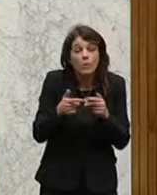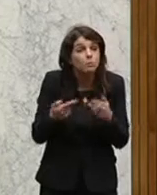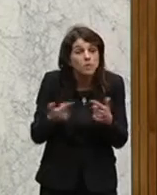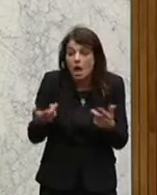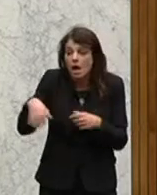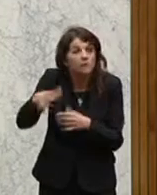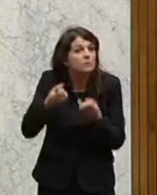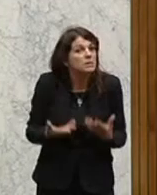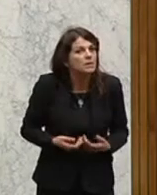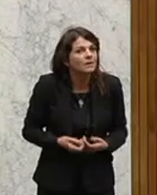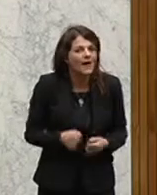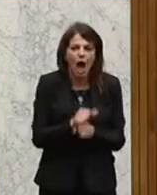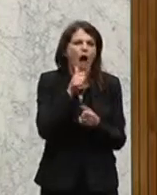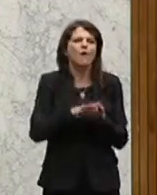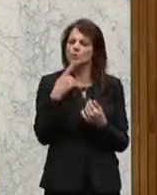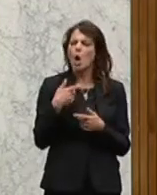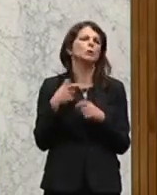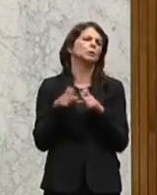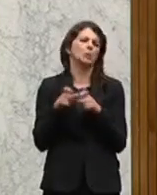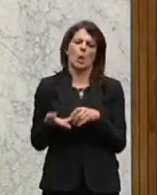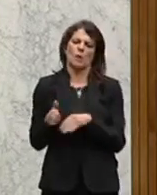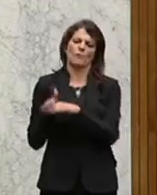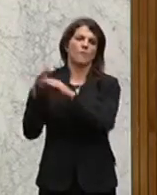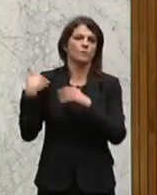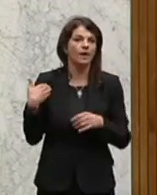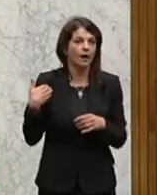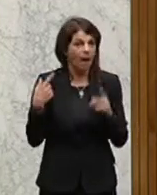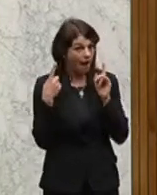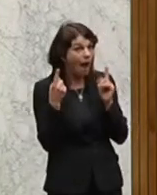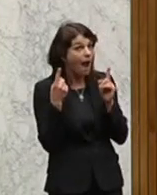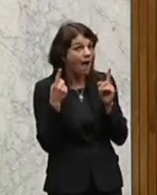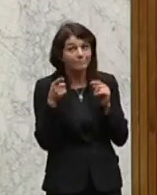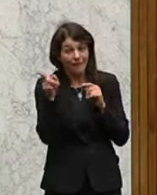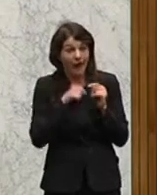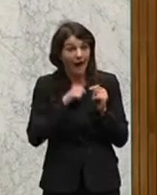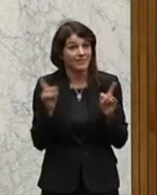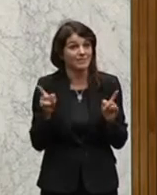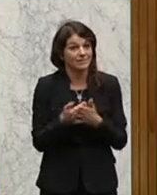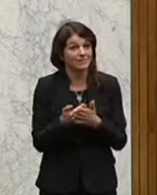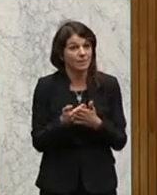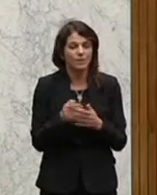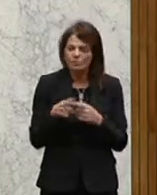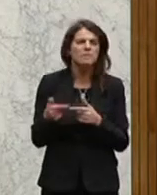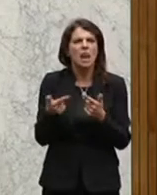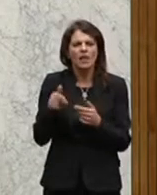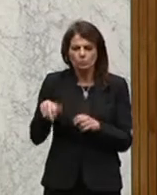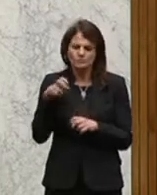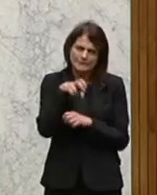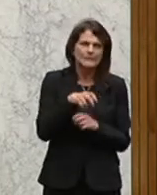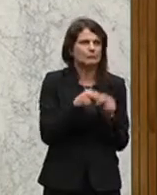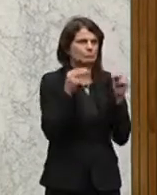Bundesländern? Die könnten sich da nicht mehr so einfach verschulden am Finanzmarkt. Und das ist ja das, wovor man Angst hat. Und dann müssten diese Länder zum Bund